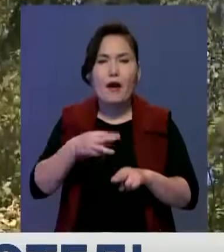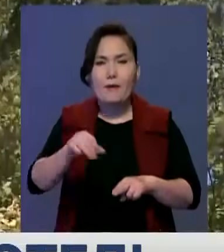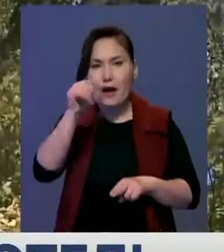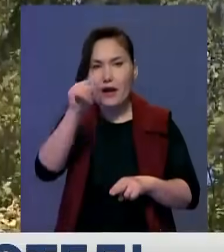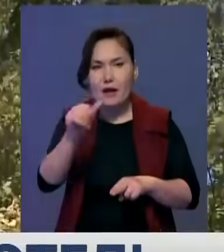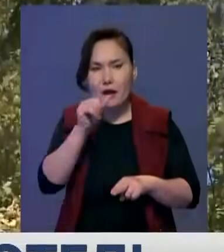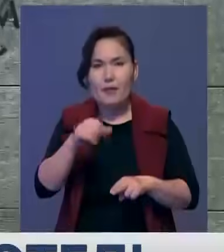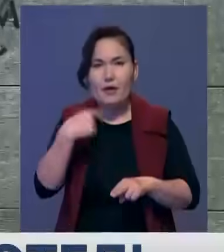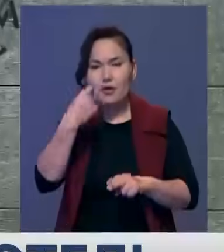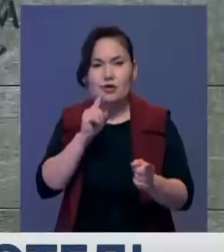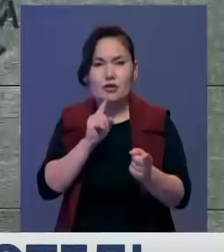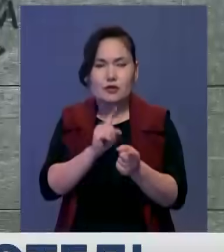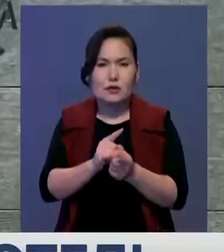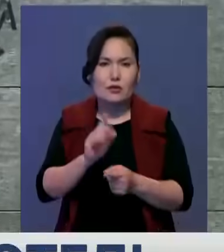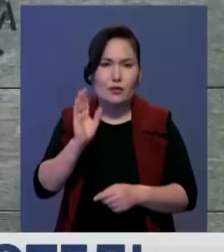аяғында Сингапурда өтпек.